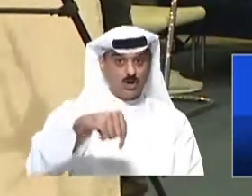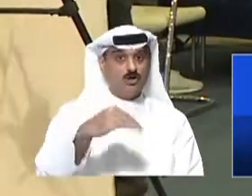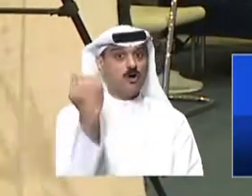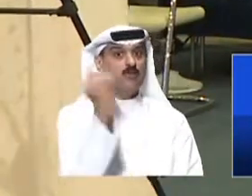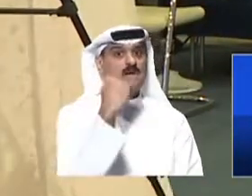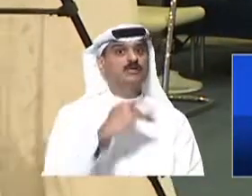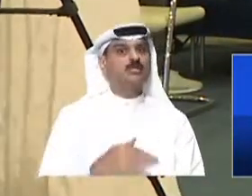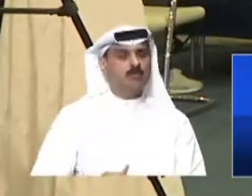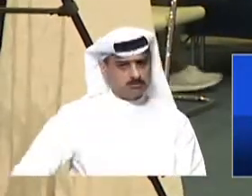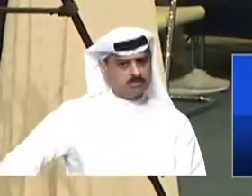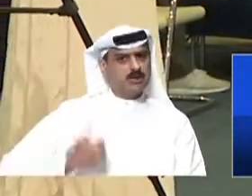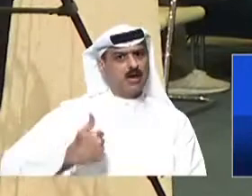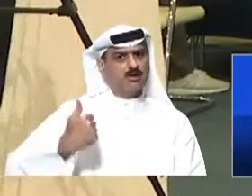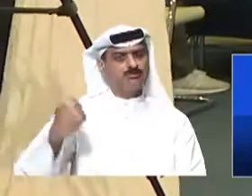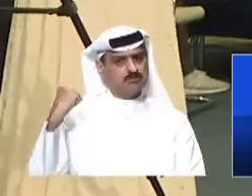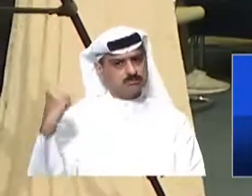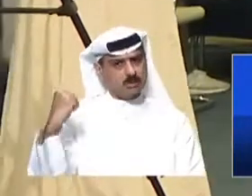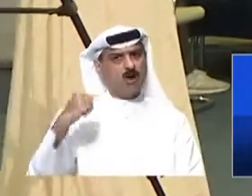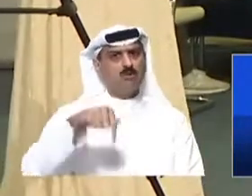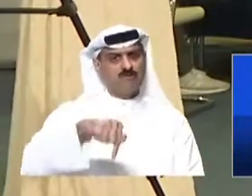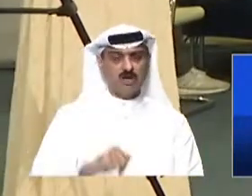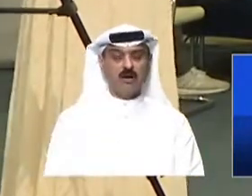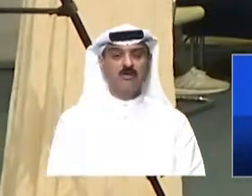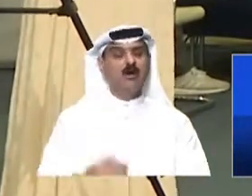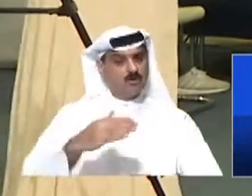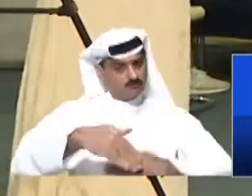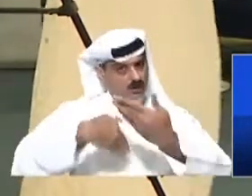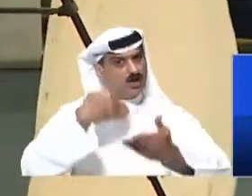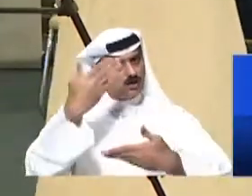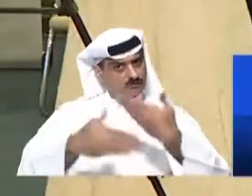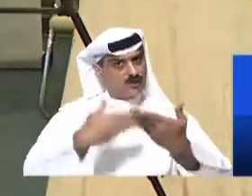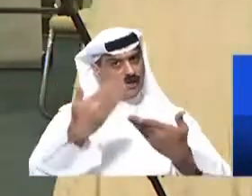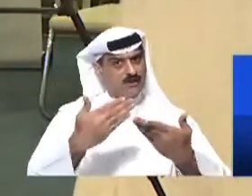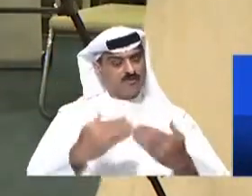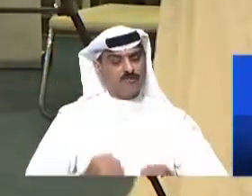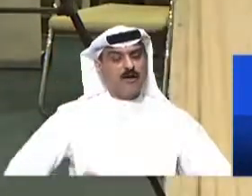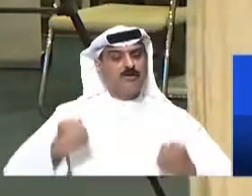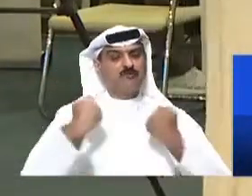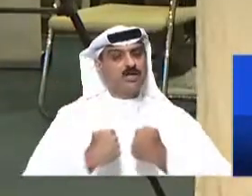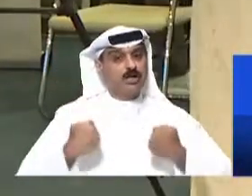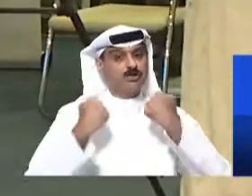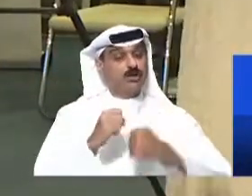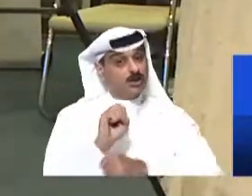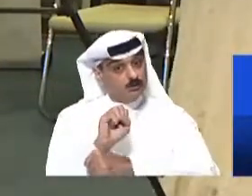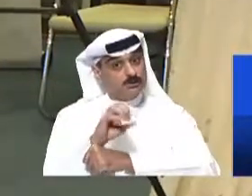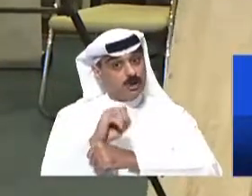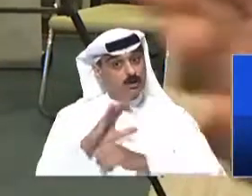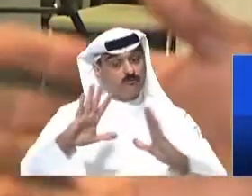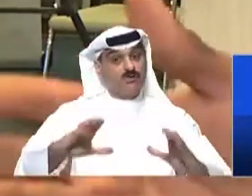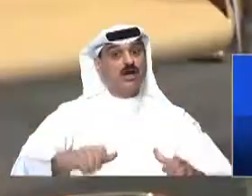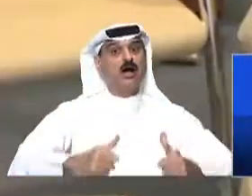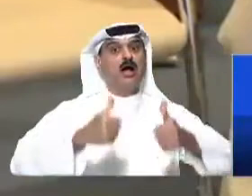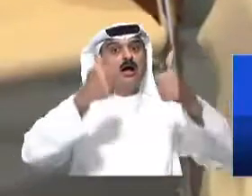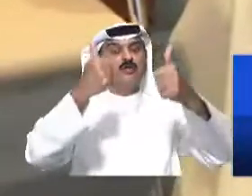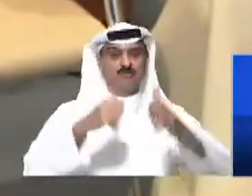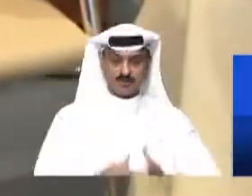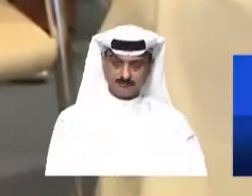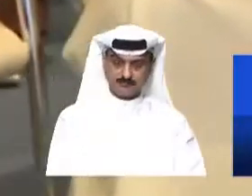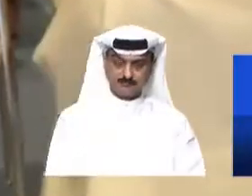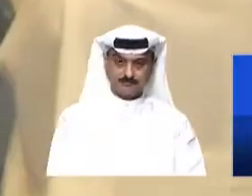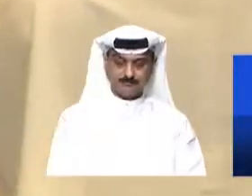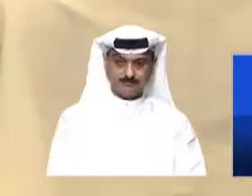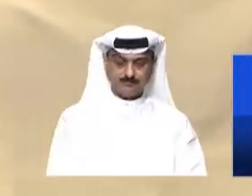لديهم مقدرات كاملة وهم لديهم يعني إمكانات ممكن تساعد في التصدي لكل القضايا.